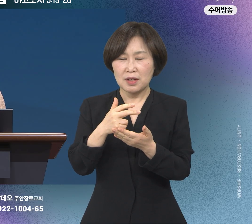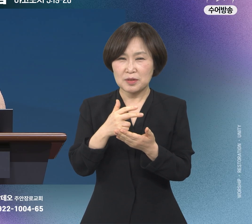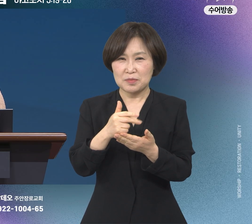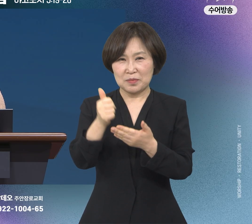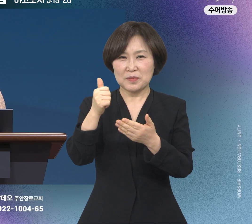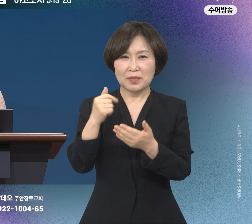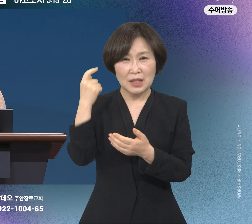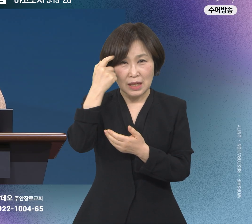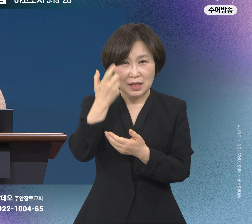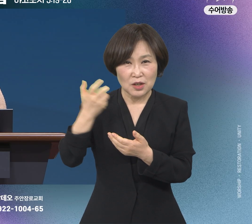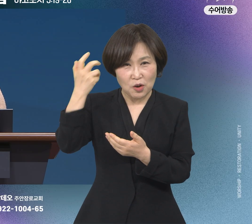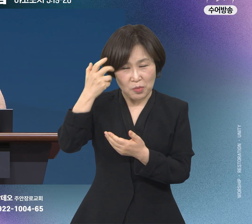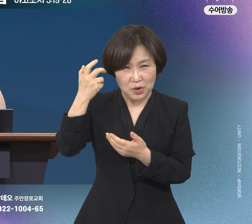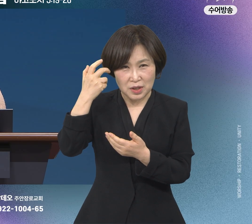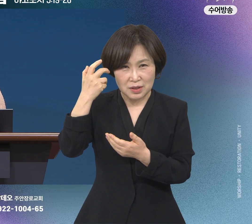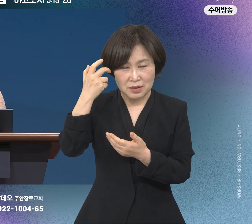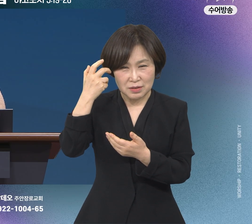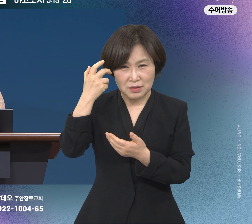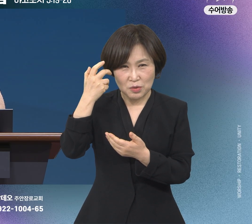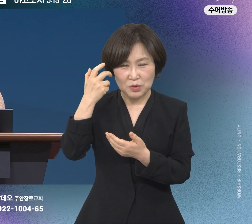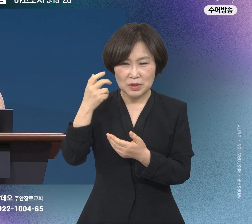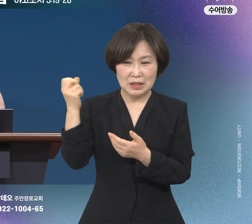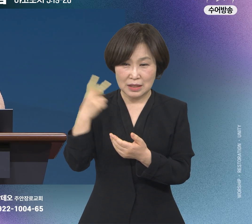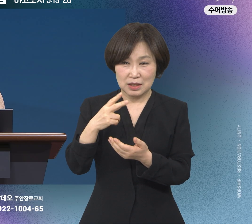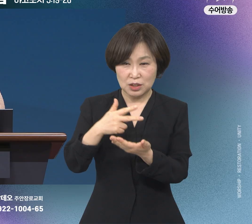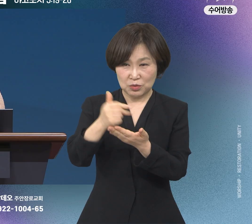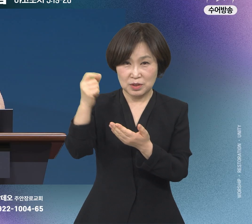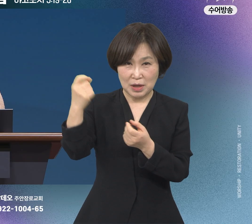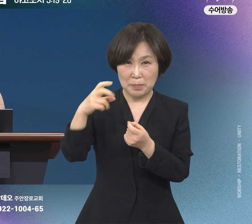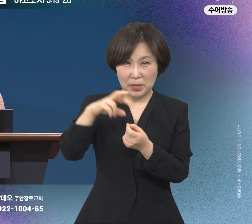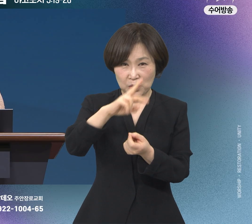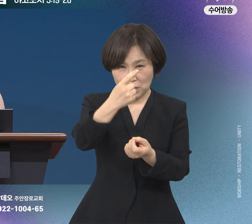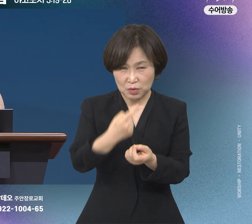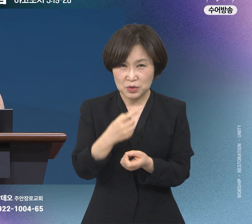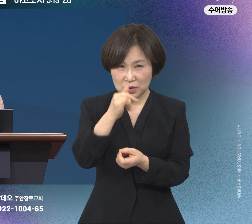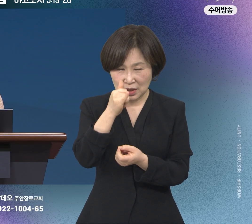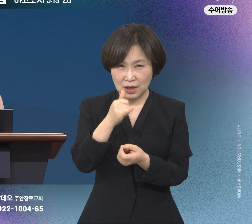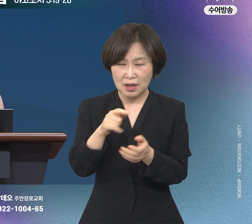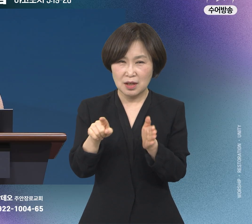잃어버린 영혼들이 다시 주님 앞에 올 수 있도록 우리를 믿음의 통로로